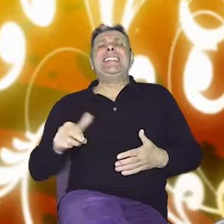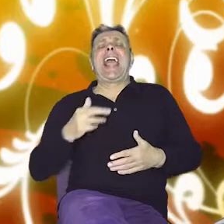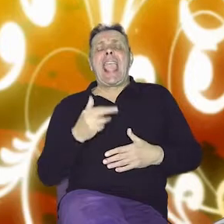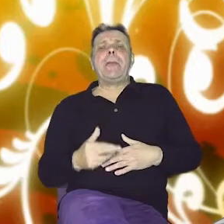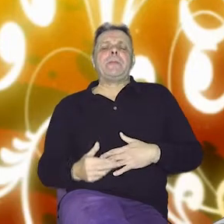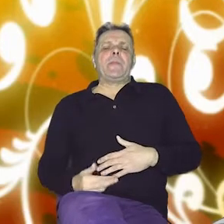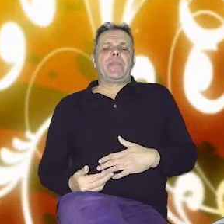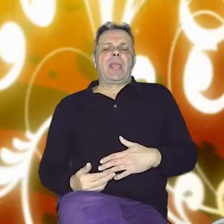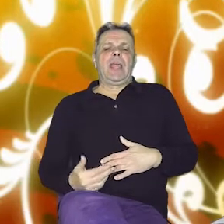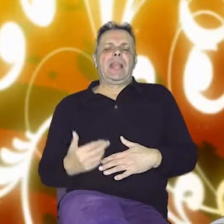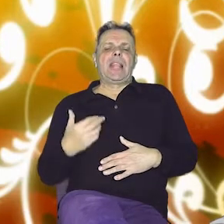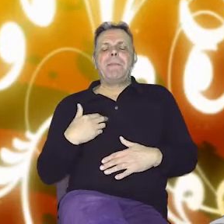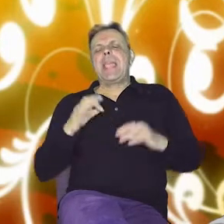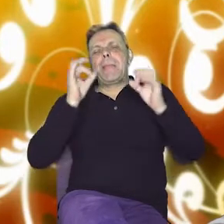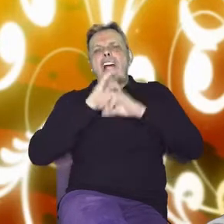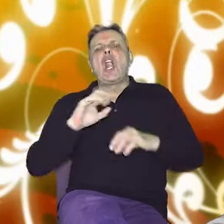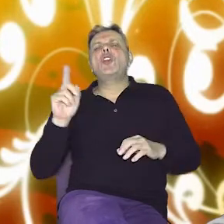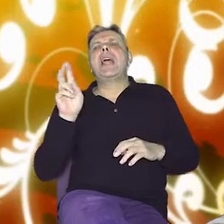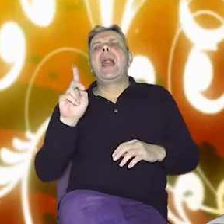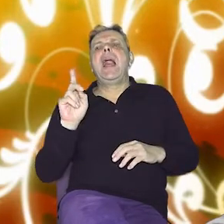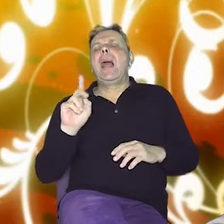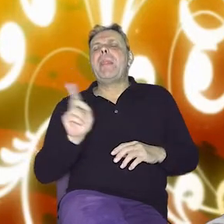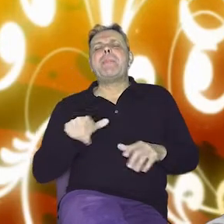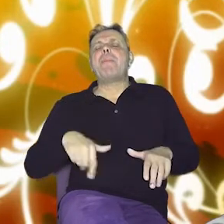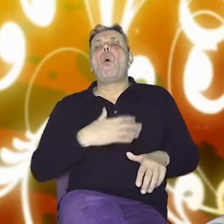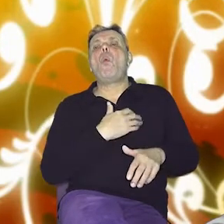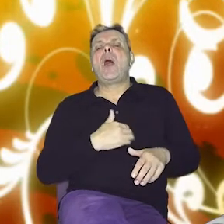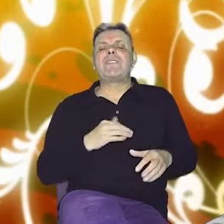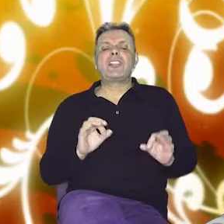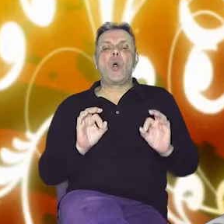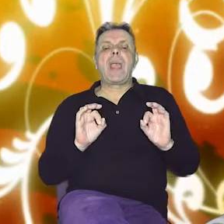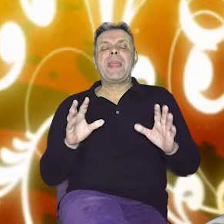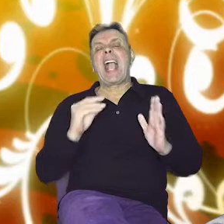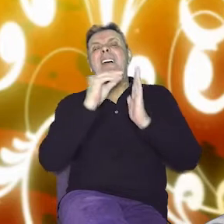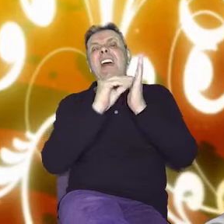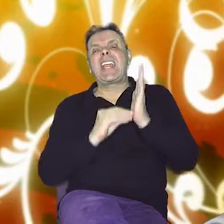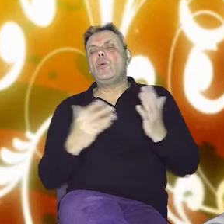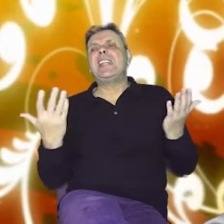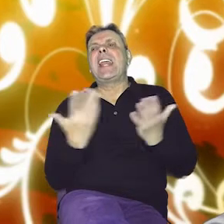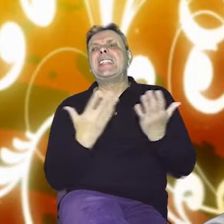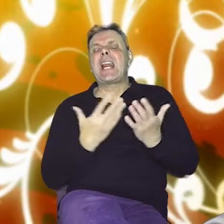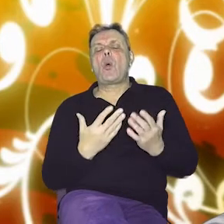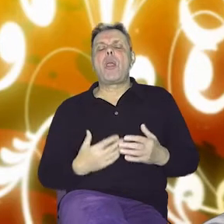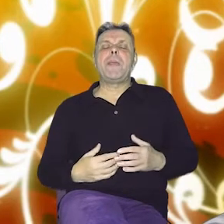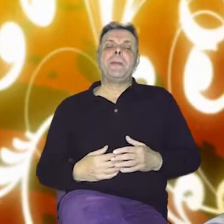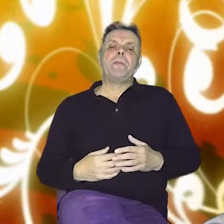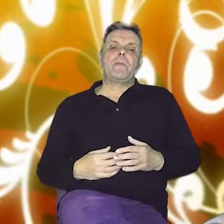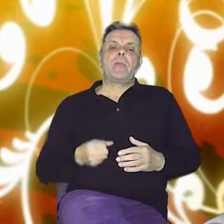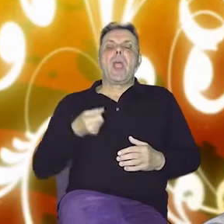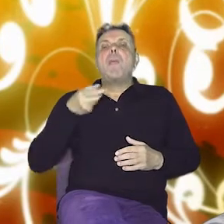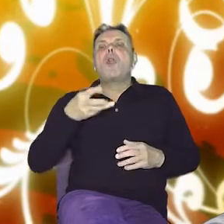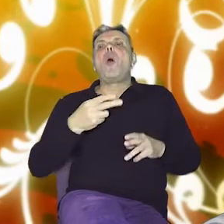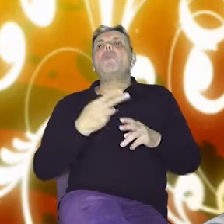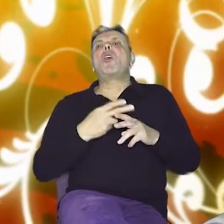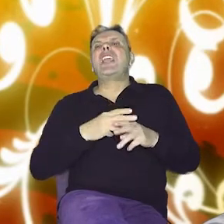da mi nažalost nemamo u Hrvatskoj nikakav registar koji bi